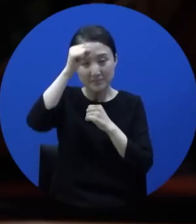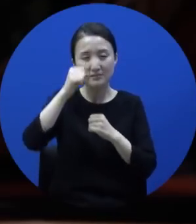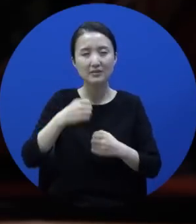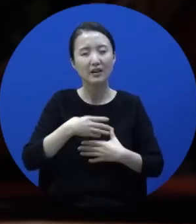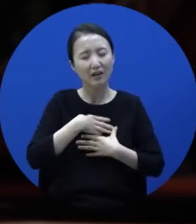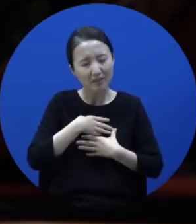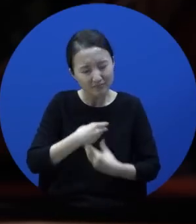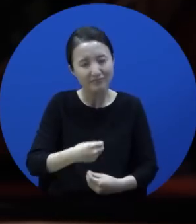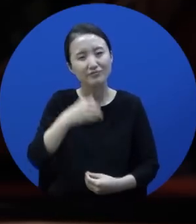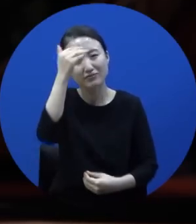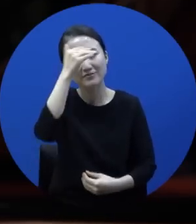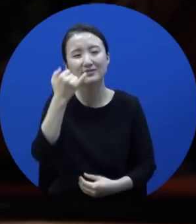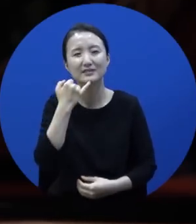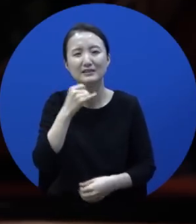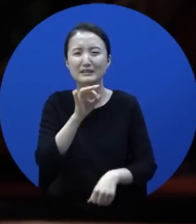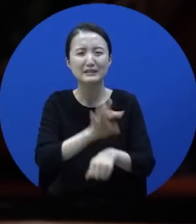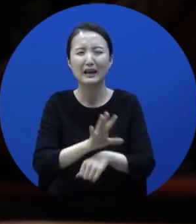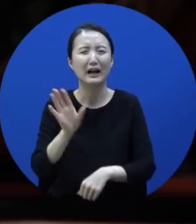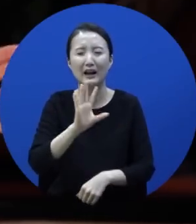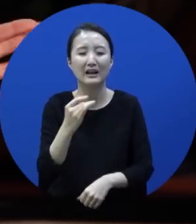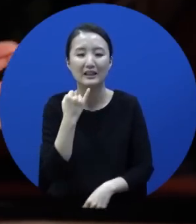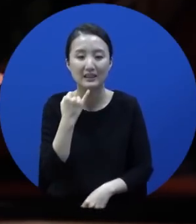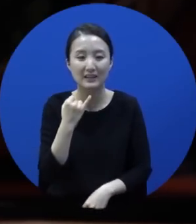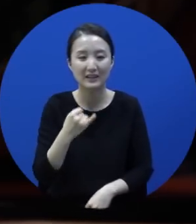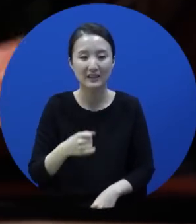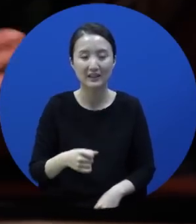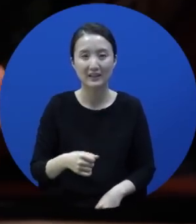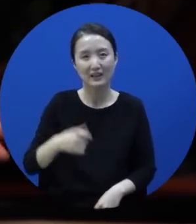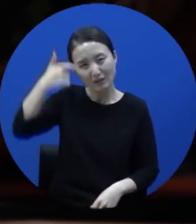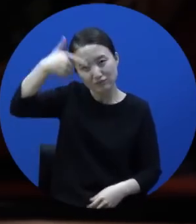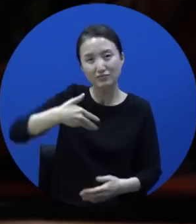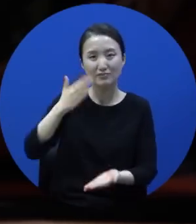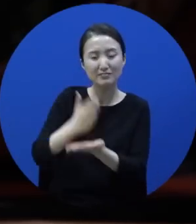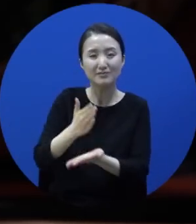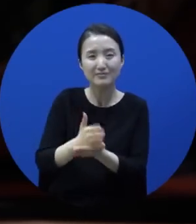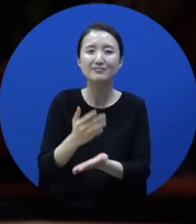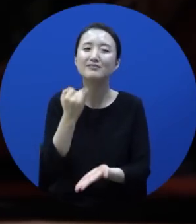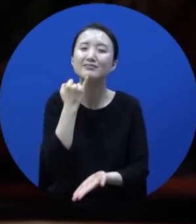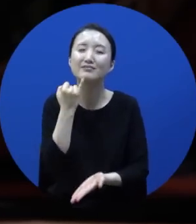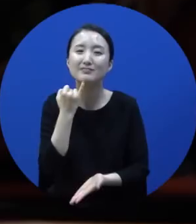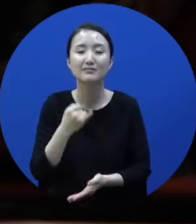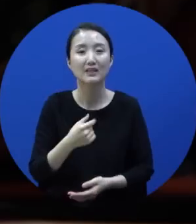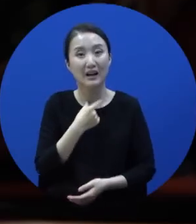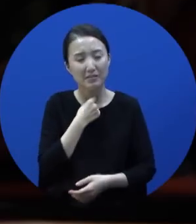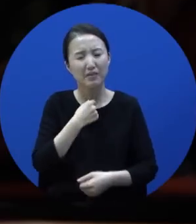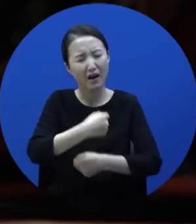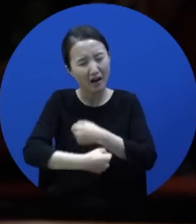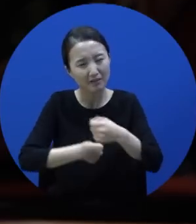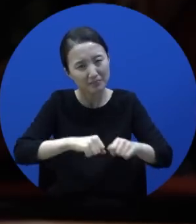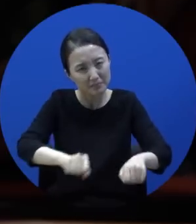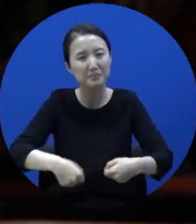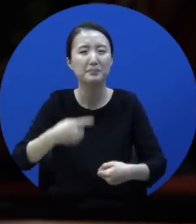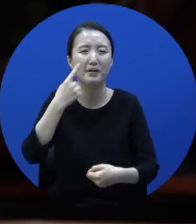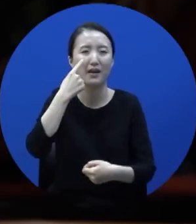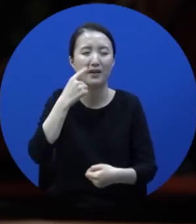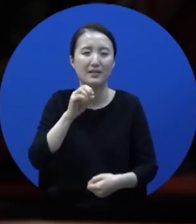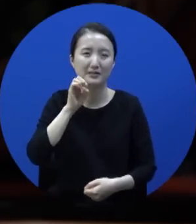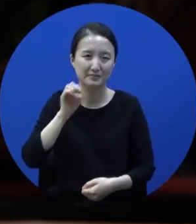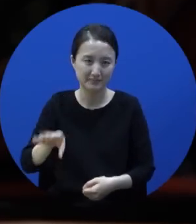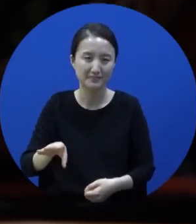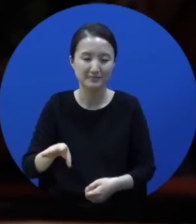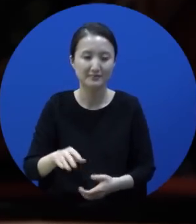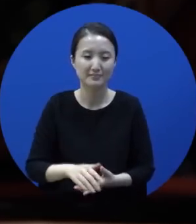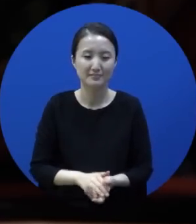봐. 안 사도 돼. 신고 싶으면 물어보지 말고 다 신어봐. 이렇게 얘기했어요. 그러면서 제가 딱한